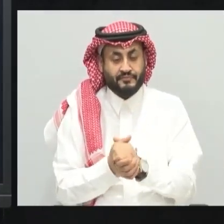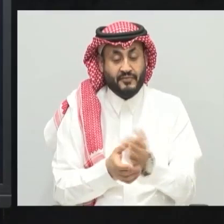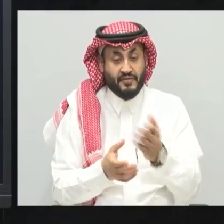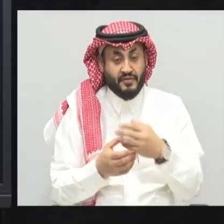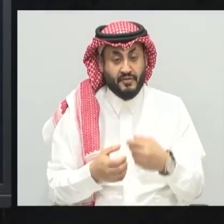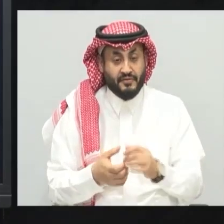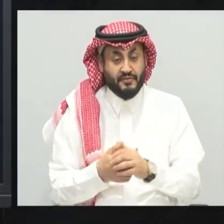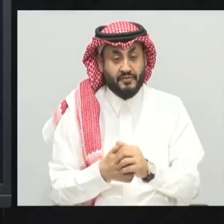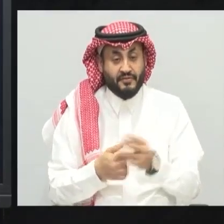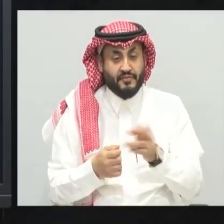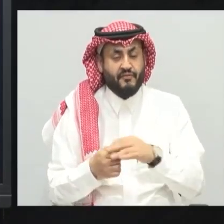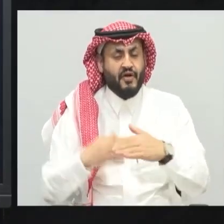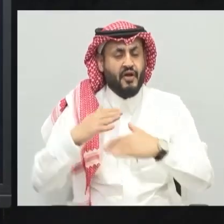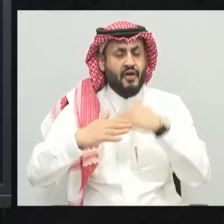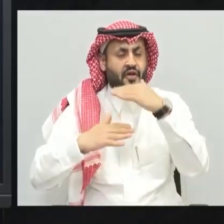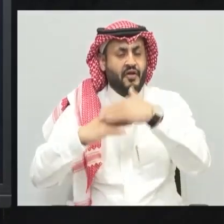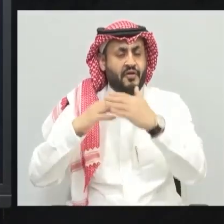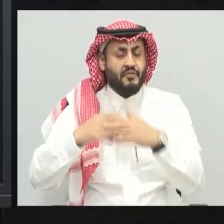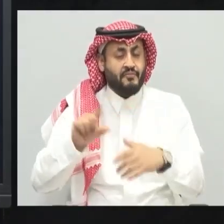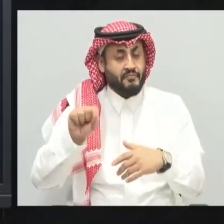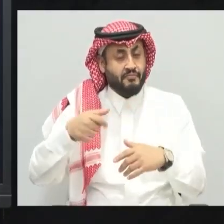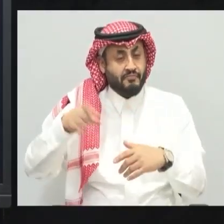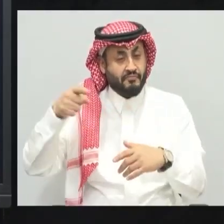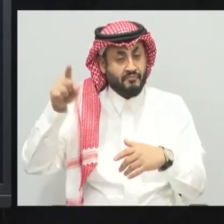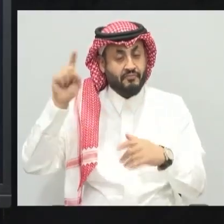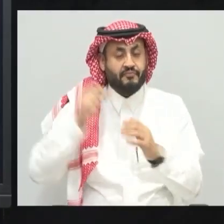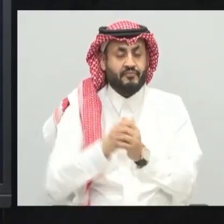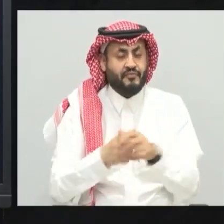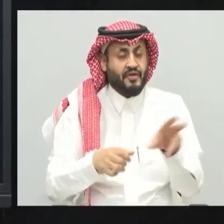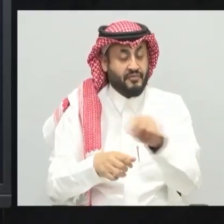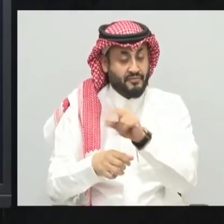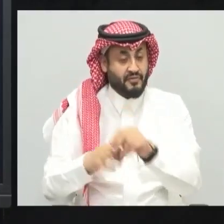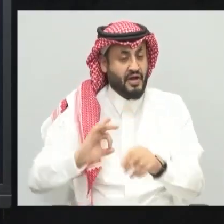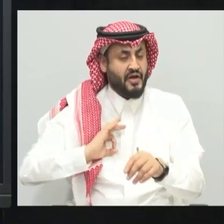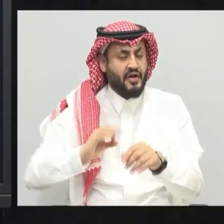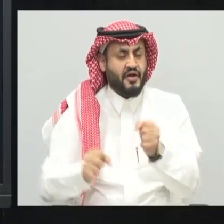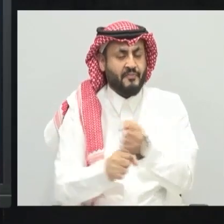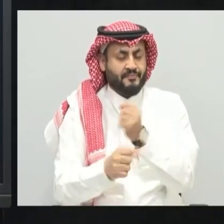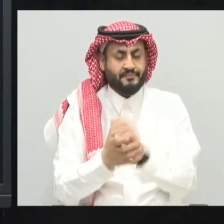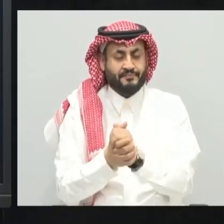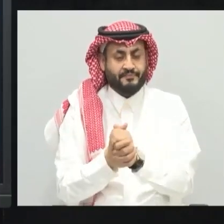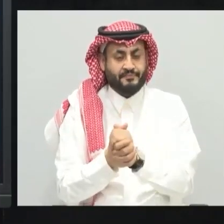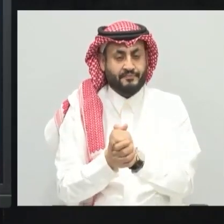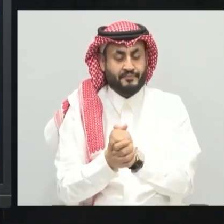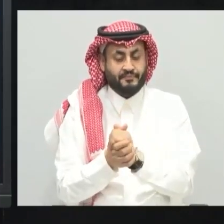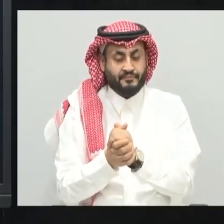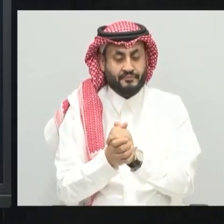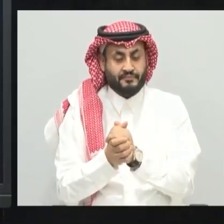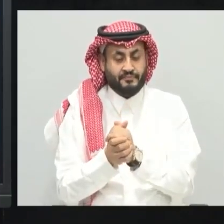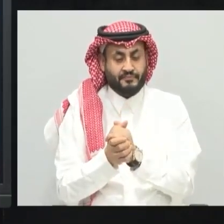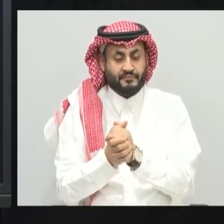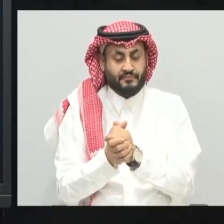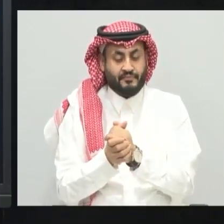يحقق النجاحات المختلفه لانه عمل وفق ما يريد بشكل كبير جدا